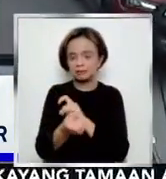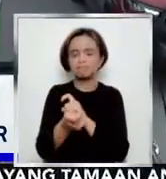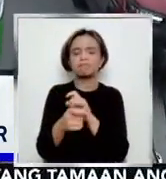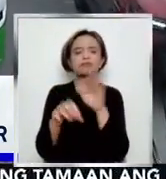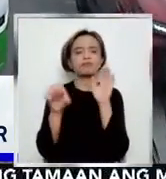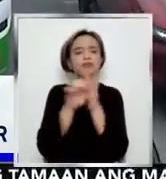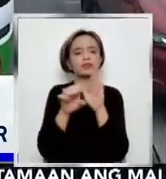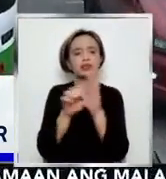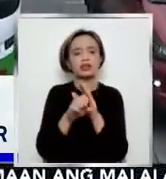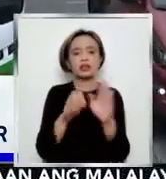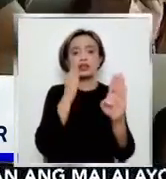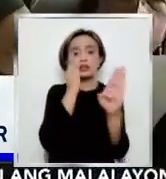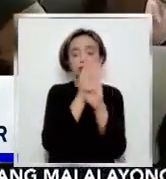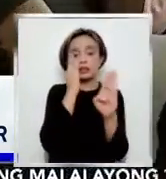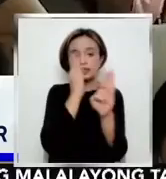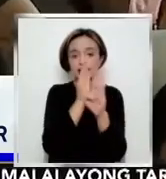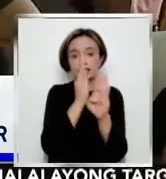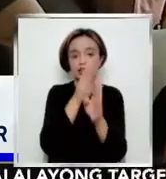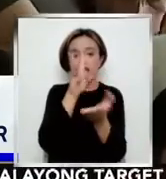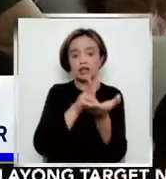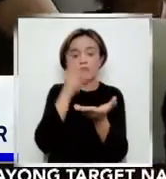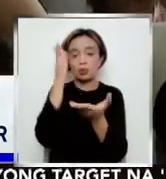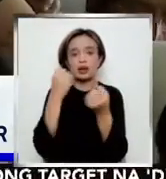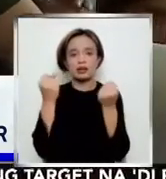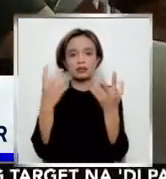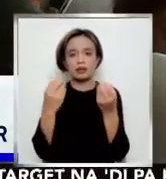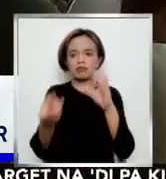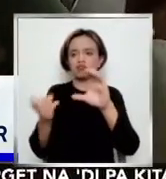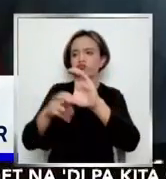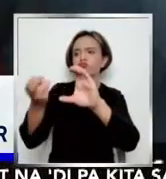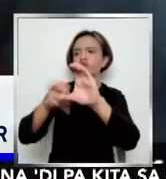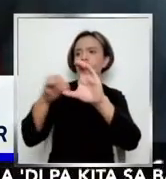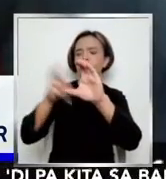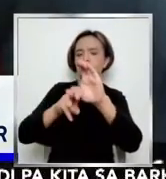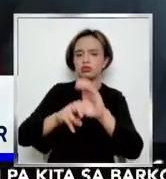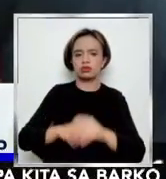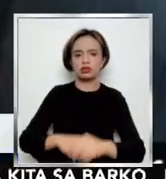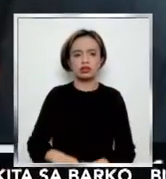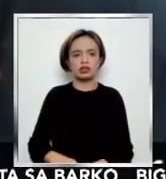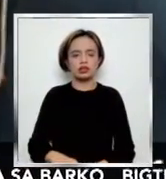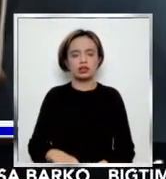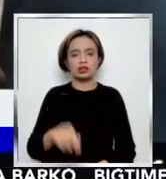ang prioridad dahil mas marami itong naisasakay. So rationalization includes